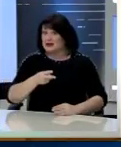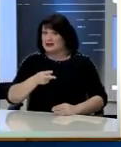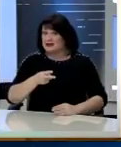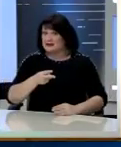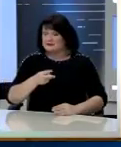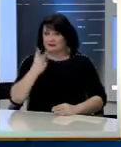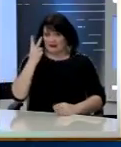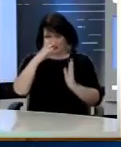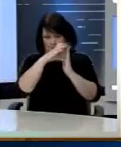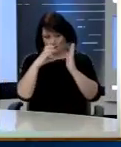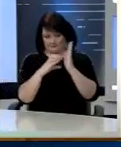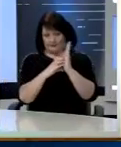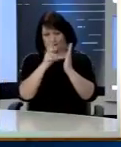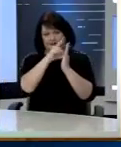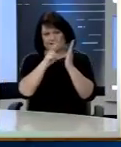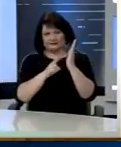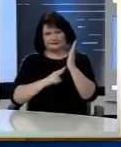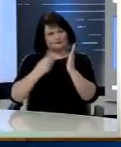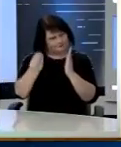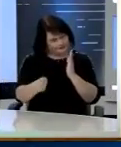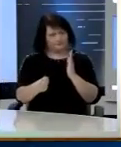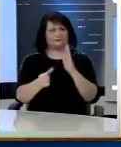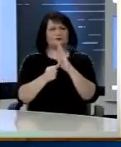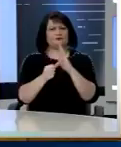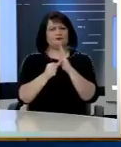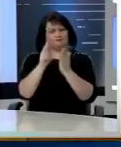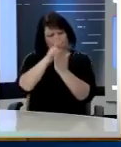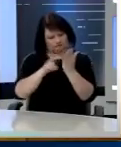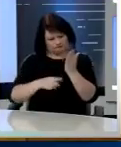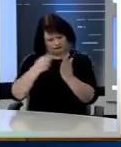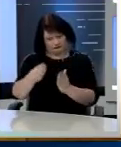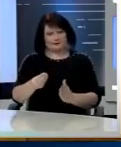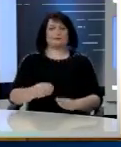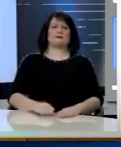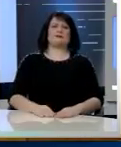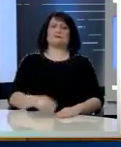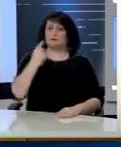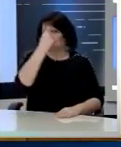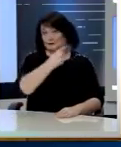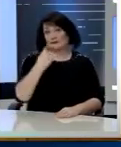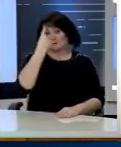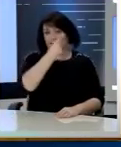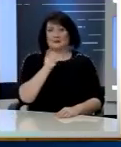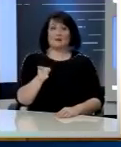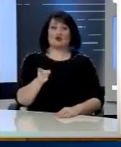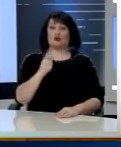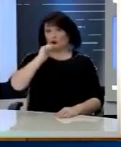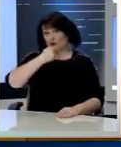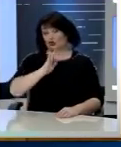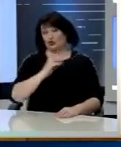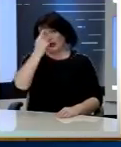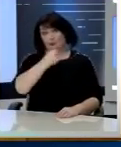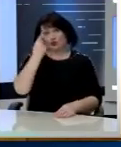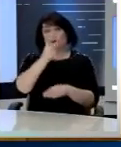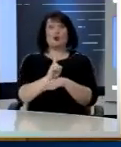Δύο παραγράφους διαβάζω, θα το θέσω στη διάθεση του Προεδρείου να το διαβάσετε, διότι αποτελεί προσωπική, δεν είναι απόρριτο, είναι προσωπικό